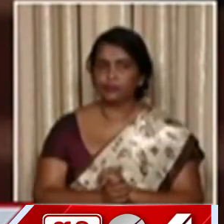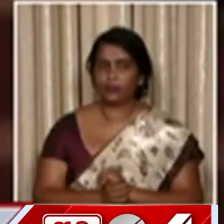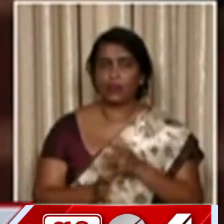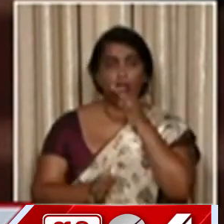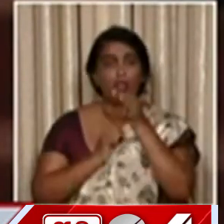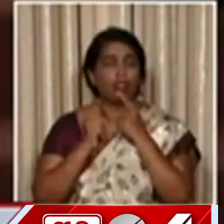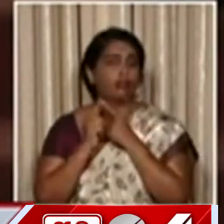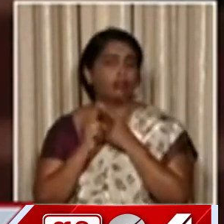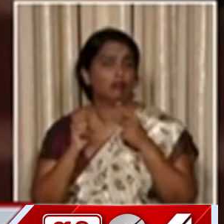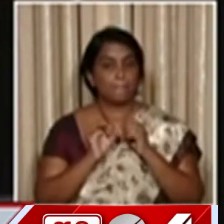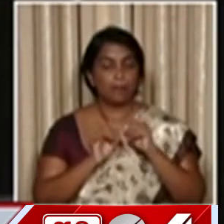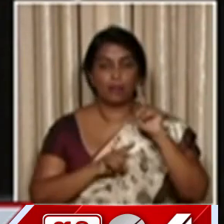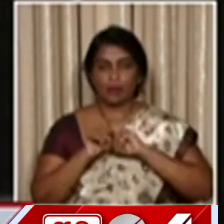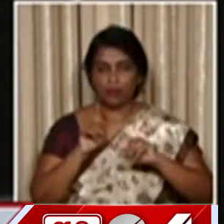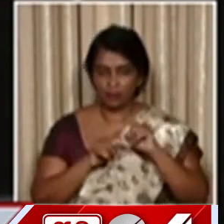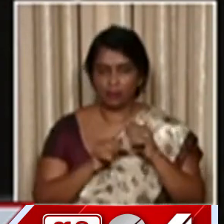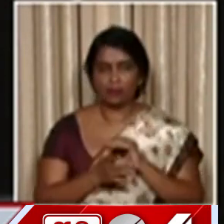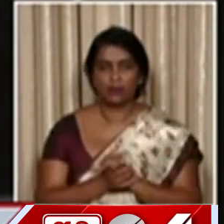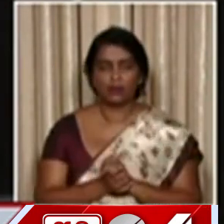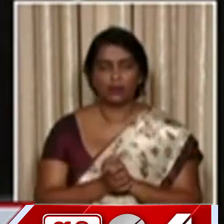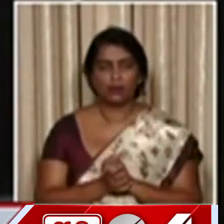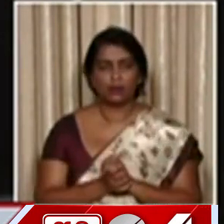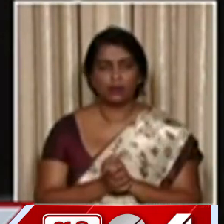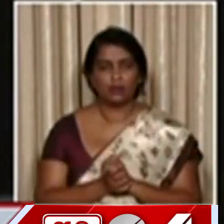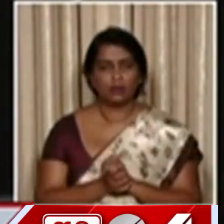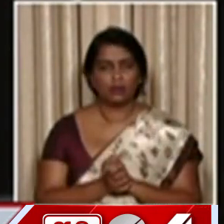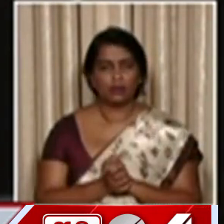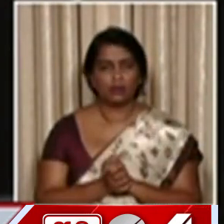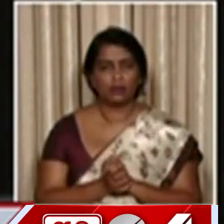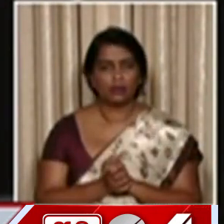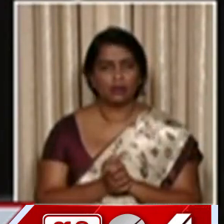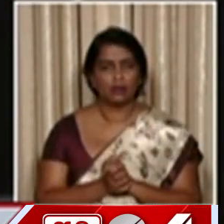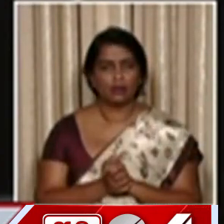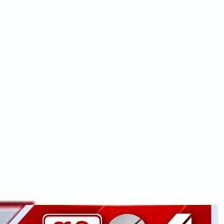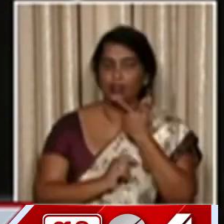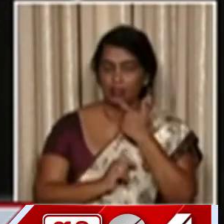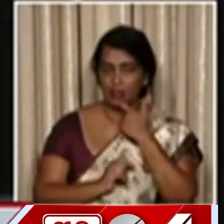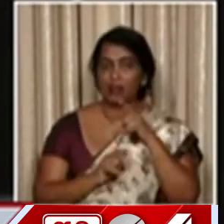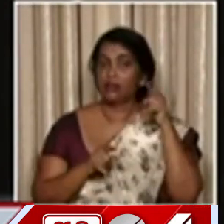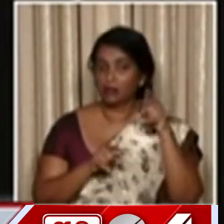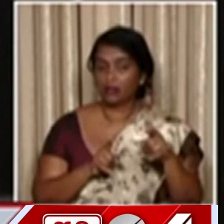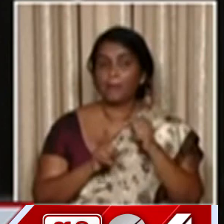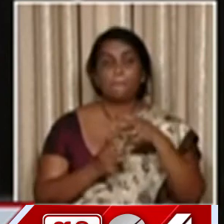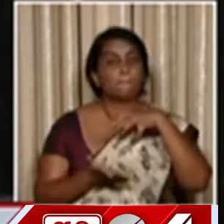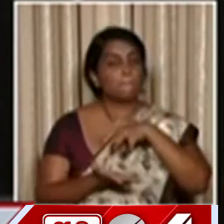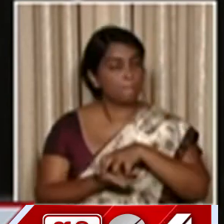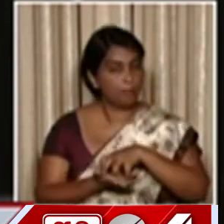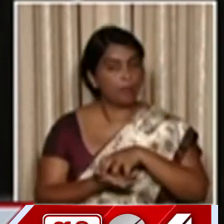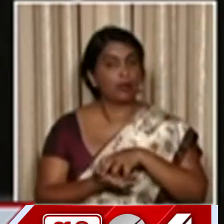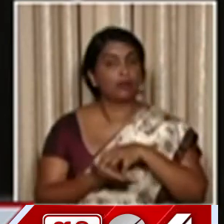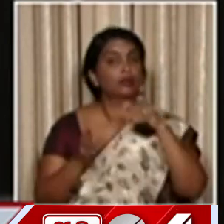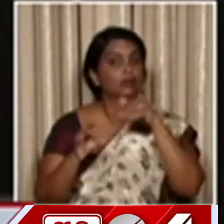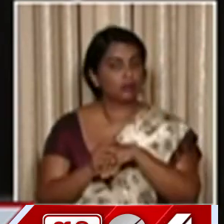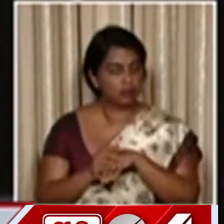කතා කියනවා වගේ කතා කරනවා ඔබතුමාගේ ප්‍රශ්නේ අහන්න පොහොට්ටුවේ මණ්ඩලයේ නෙමෙයි ප්‍රශ්නේ අහන්න බෑ පොඩට ඉන්න එතකොට ප්‍රාදේශීය සභාව